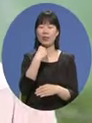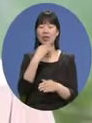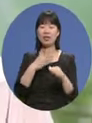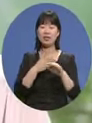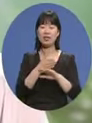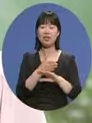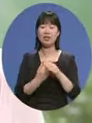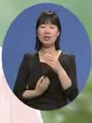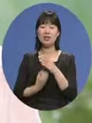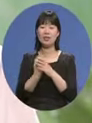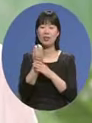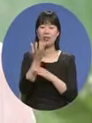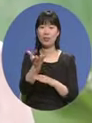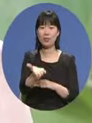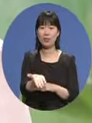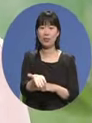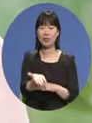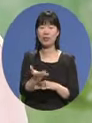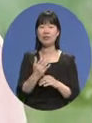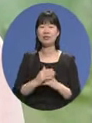내쉬고